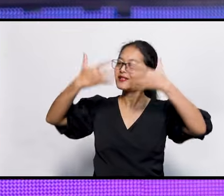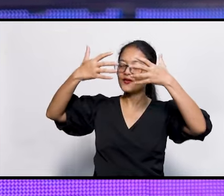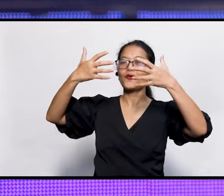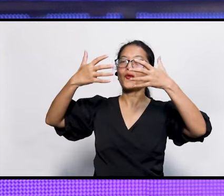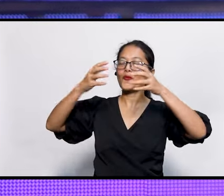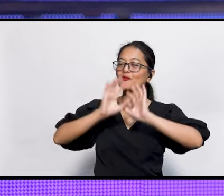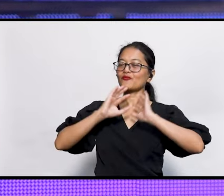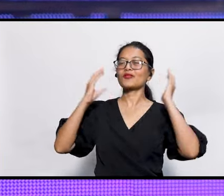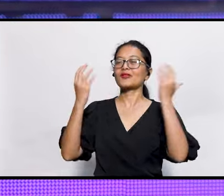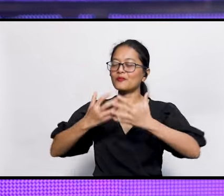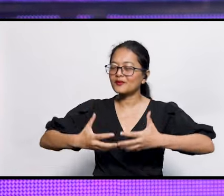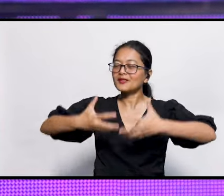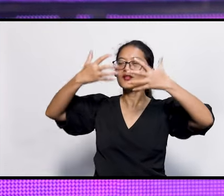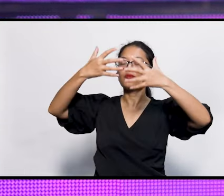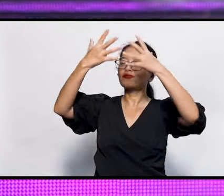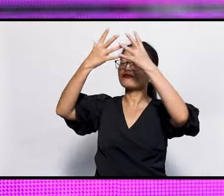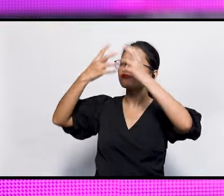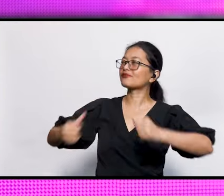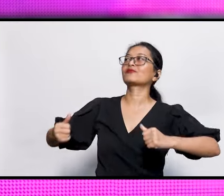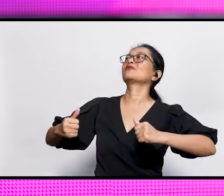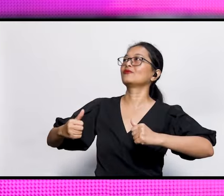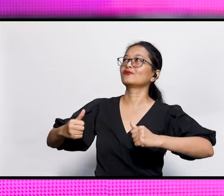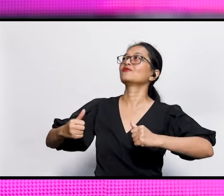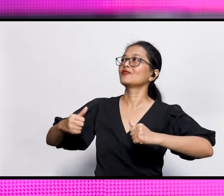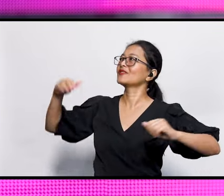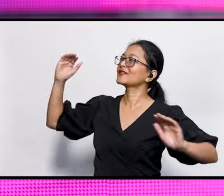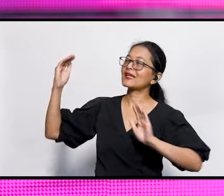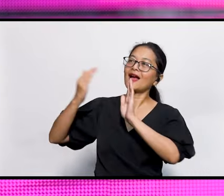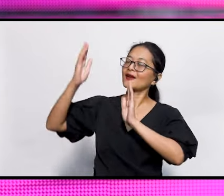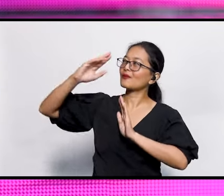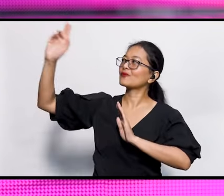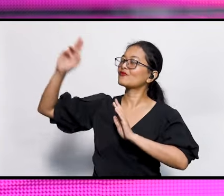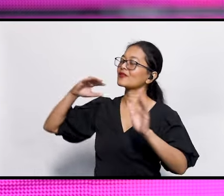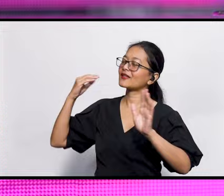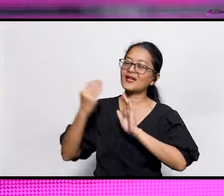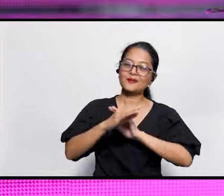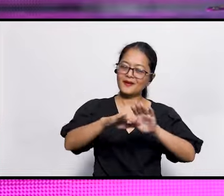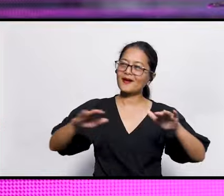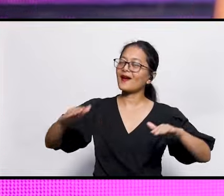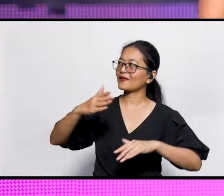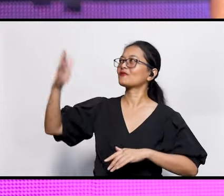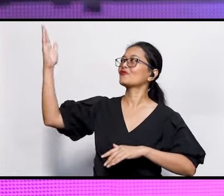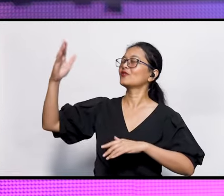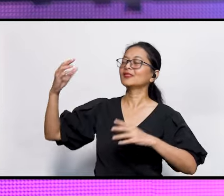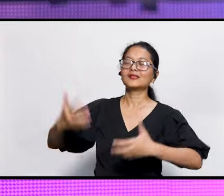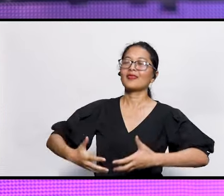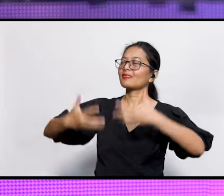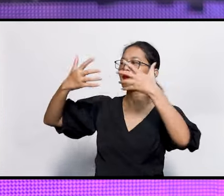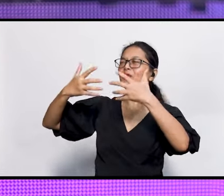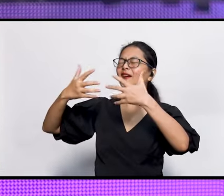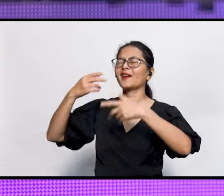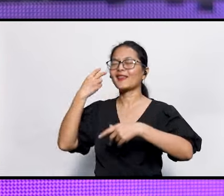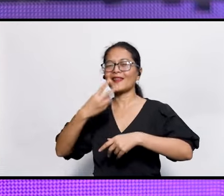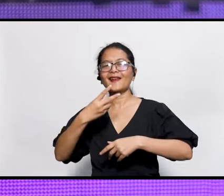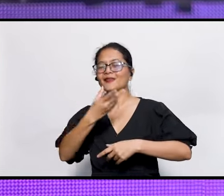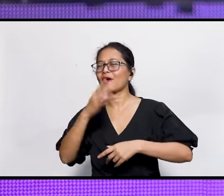runtuh di hadapan-mu Ya Tuhan dan di hadapan anak-anakmu Ya Bapa Oh tembok ketidakmungkinan runtuh